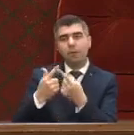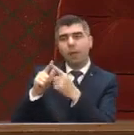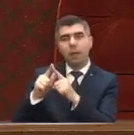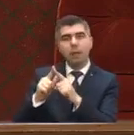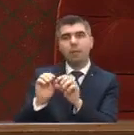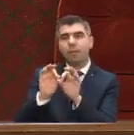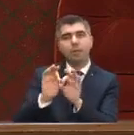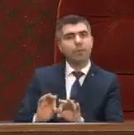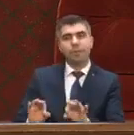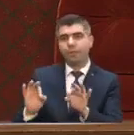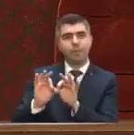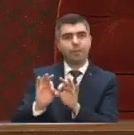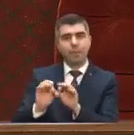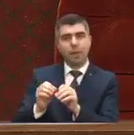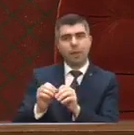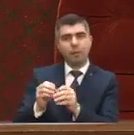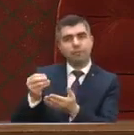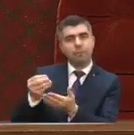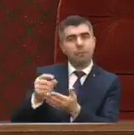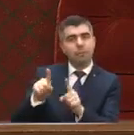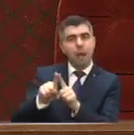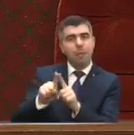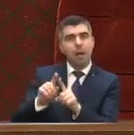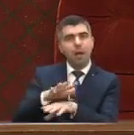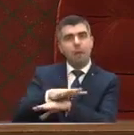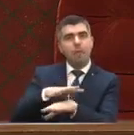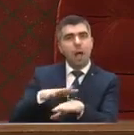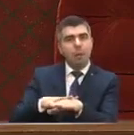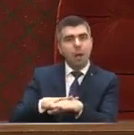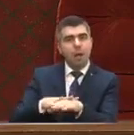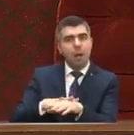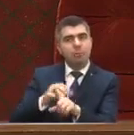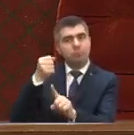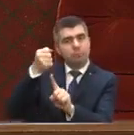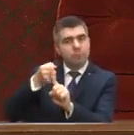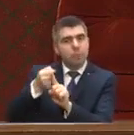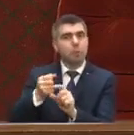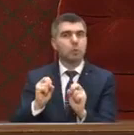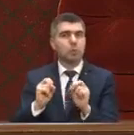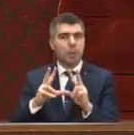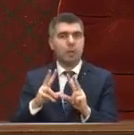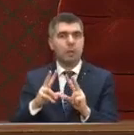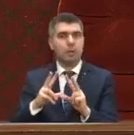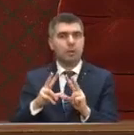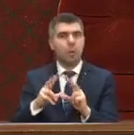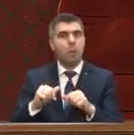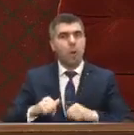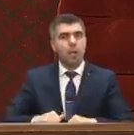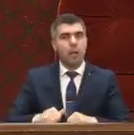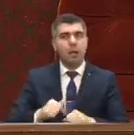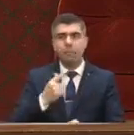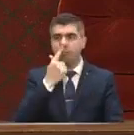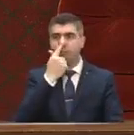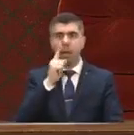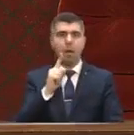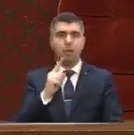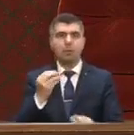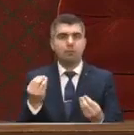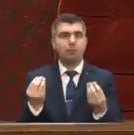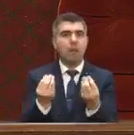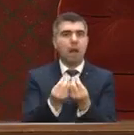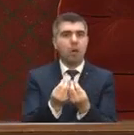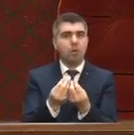من دابا فوق شي حاجه، عطيوه لنا. تيقول لك جديرو، تيقول لك حنا اليوم مستعدين باش نديرو. واليوم كاين لجنه مركزيه